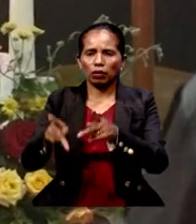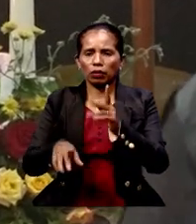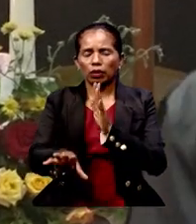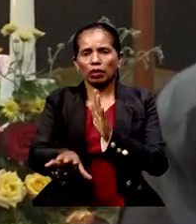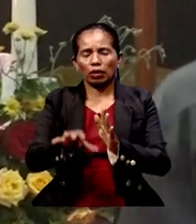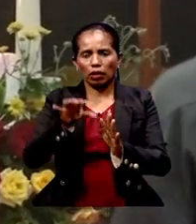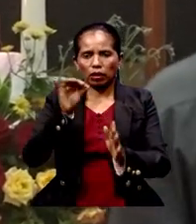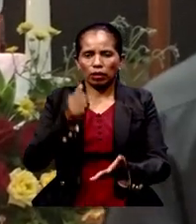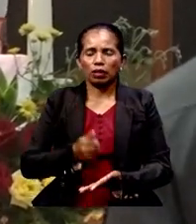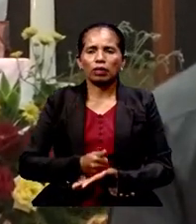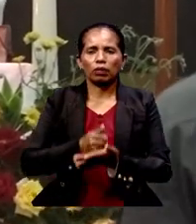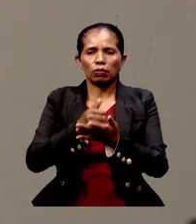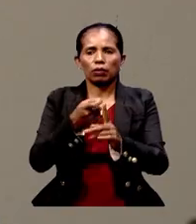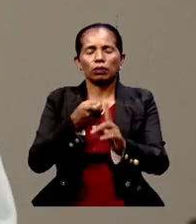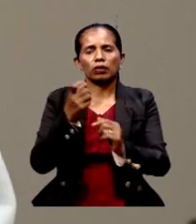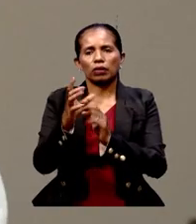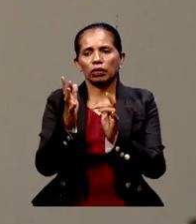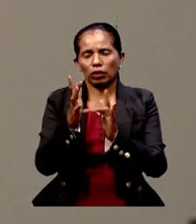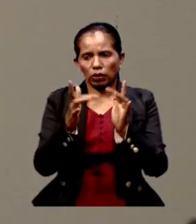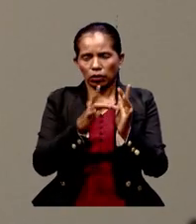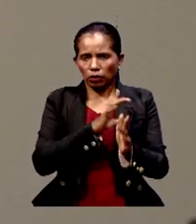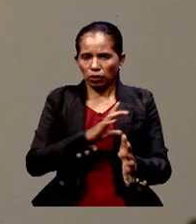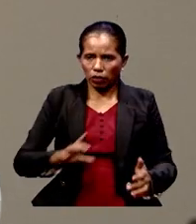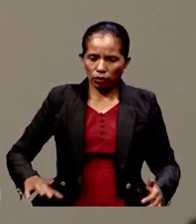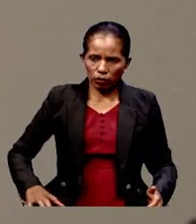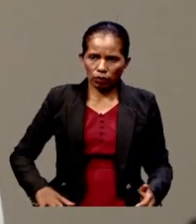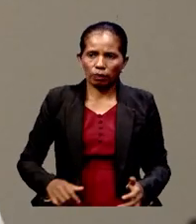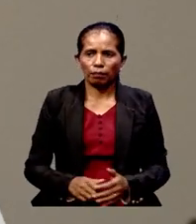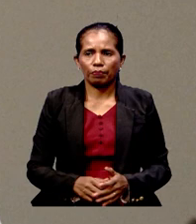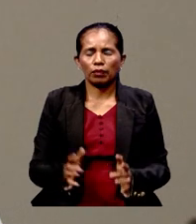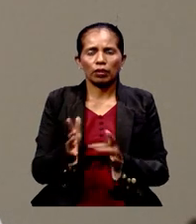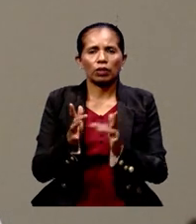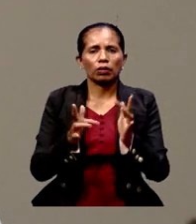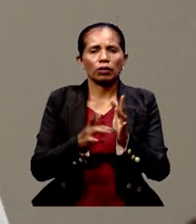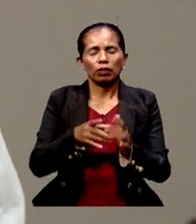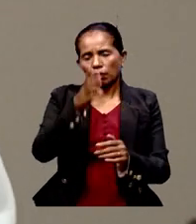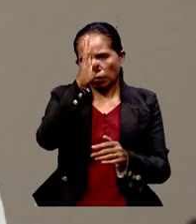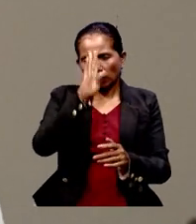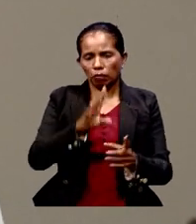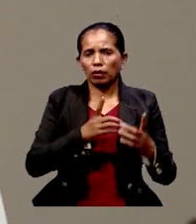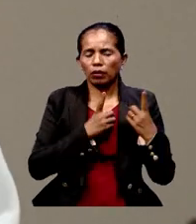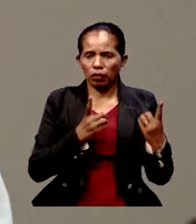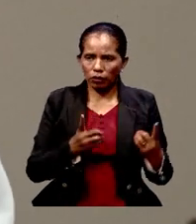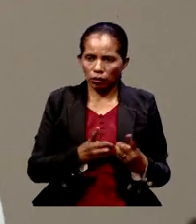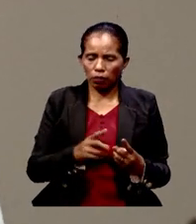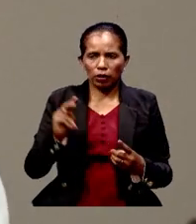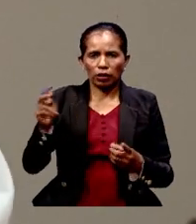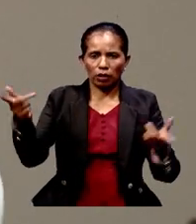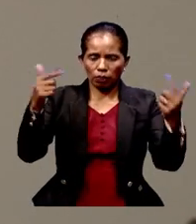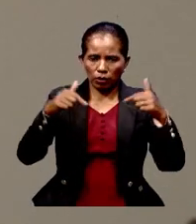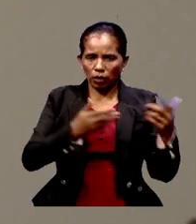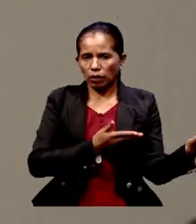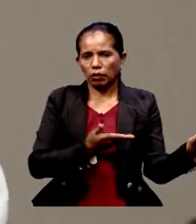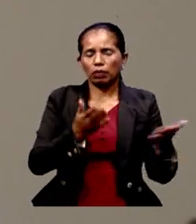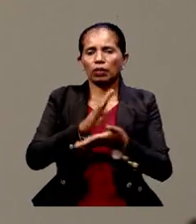salvasaun nainian. Jesus Kristu maroma nia domi. Nia mai lori dame